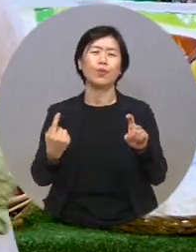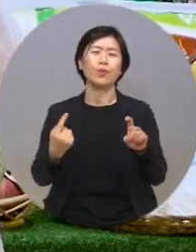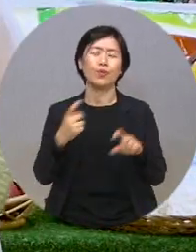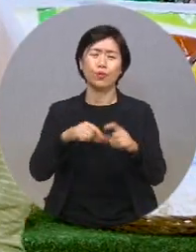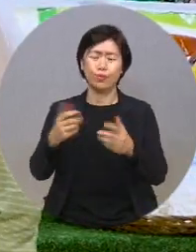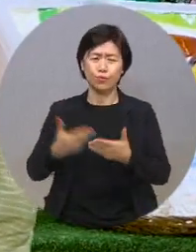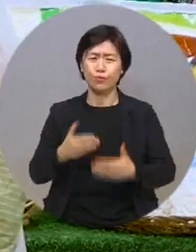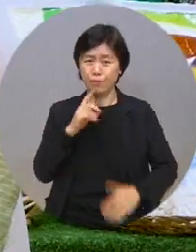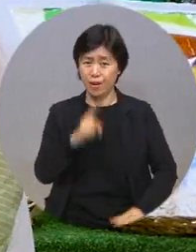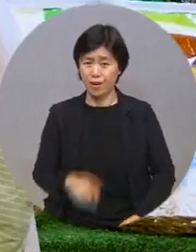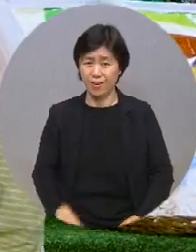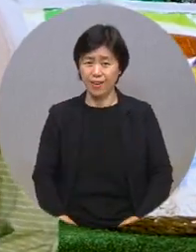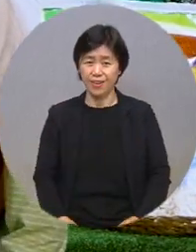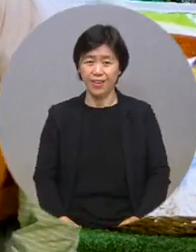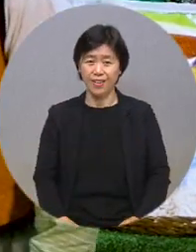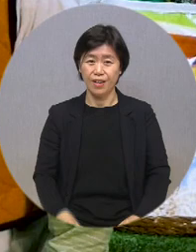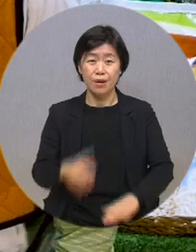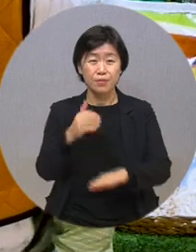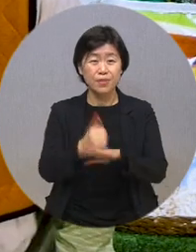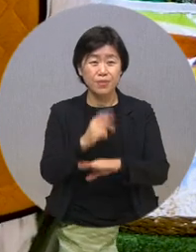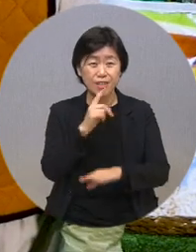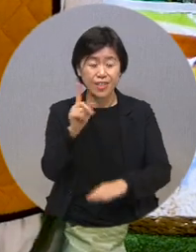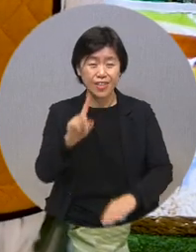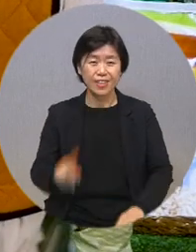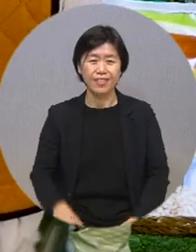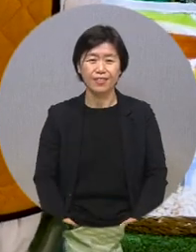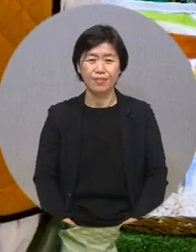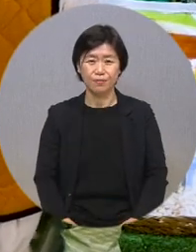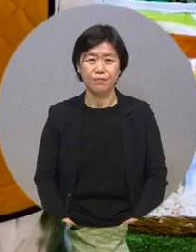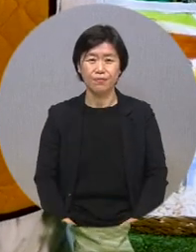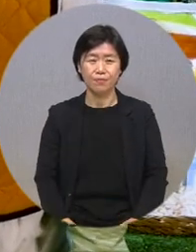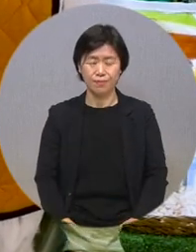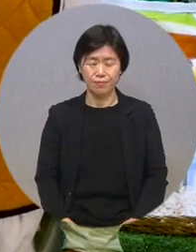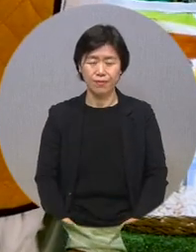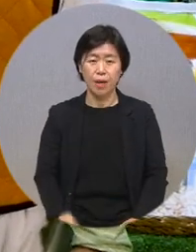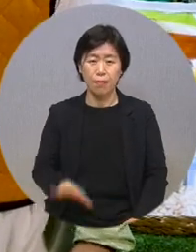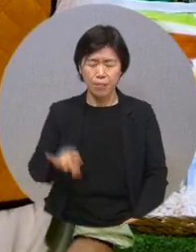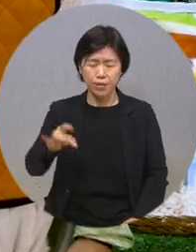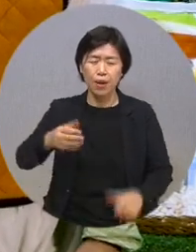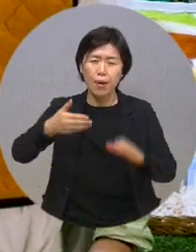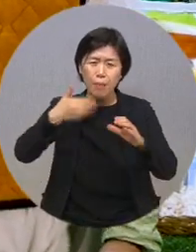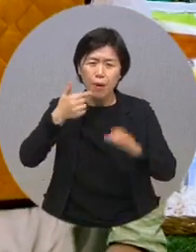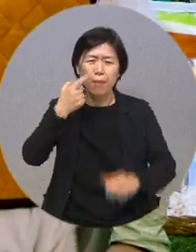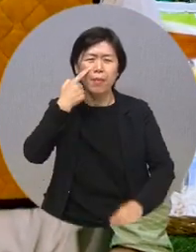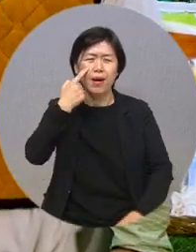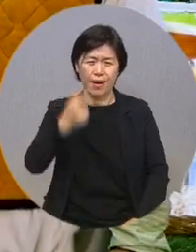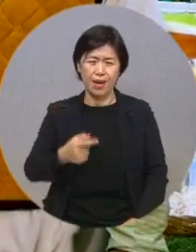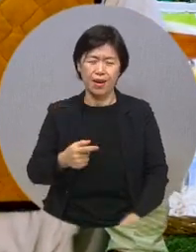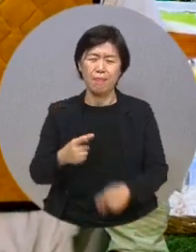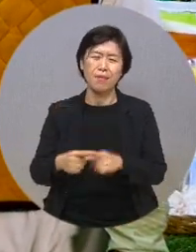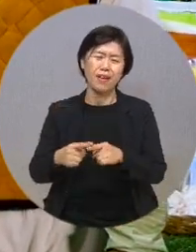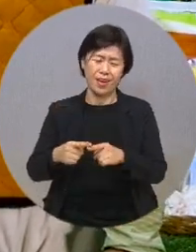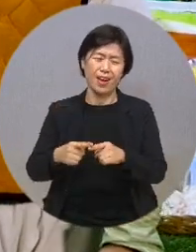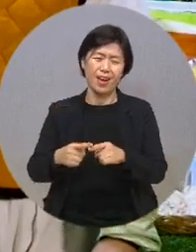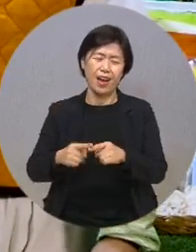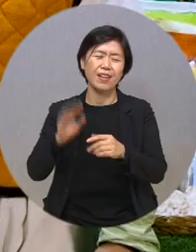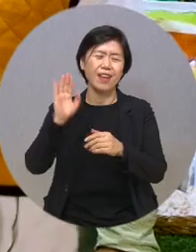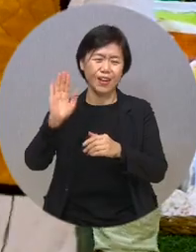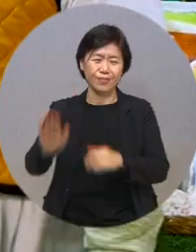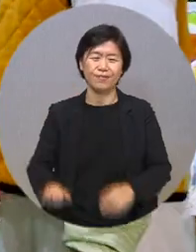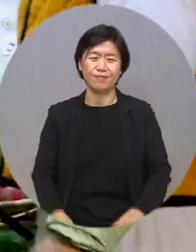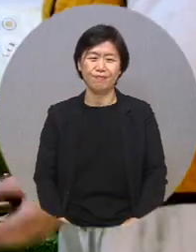마지막에 하실 말씀이 뭐였나요? 일단은 드셔보시고 드셔보시고 평가를 해주시기 바랍니다.